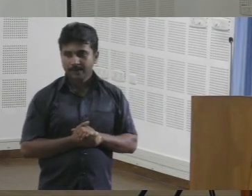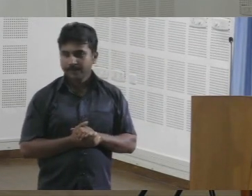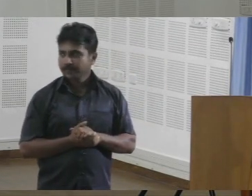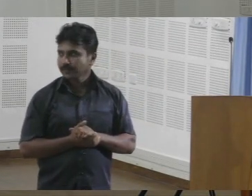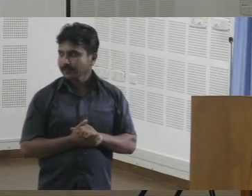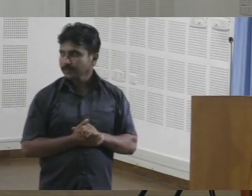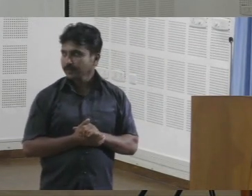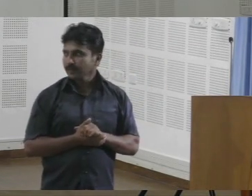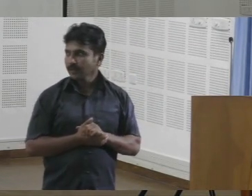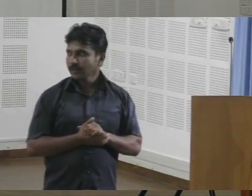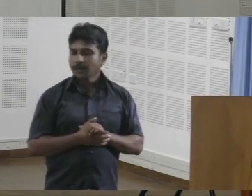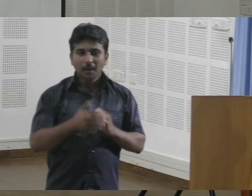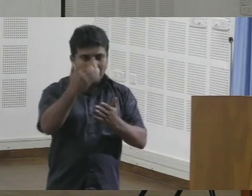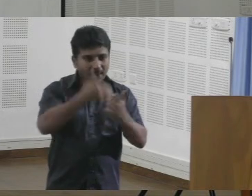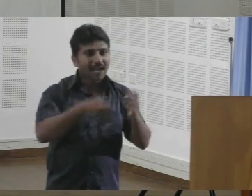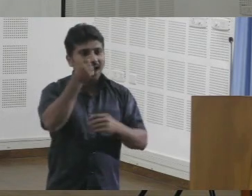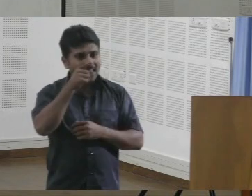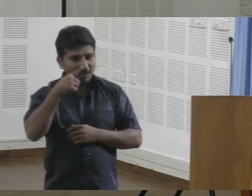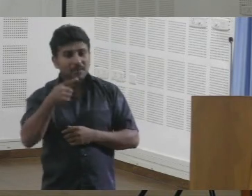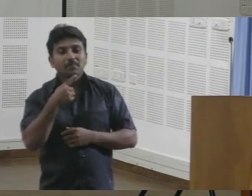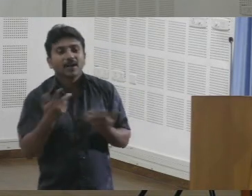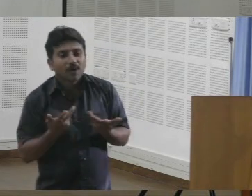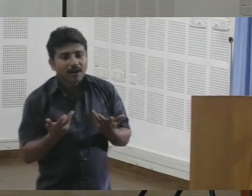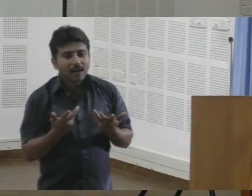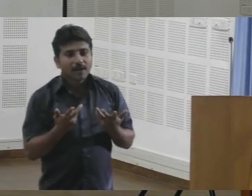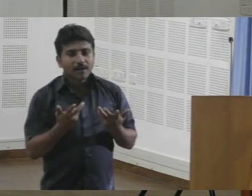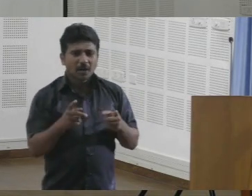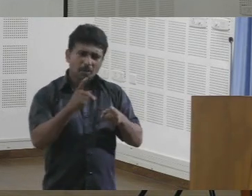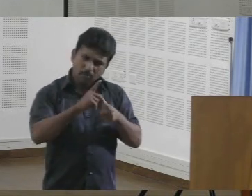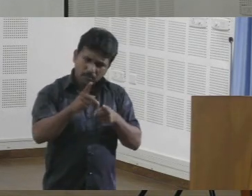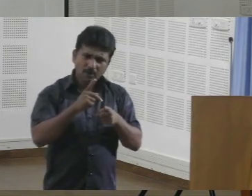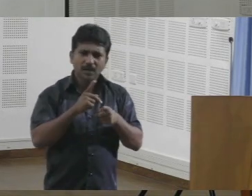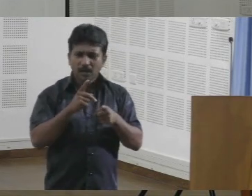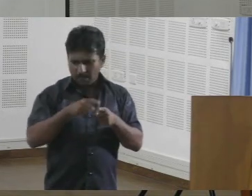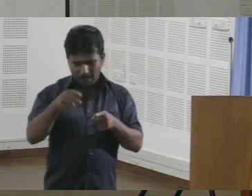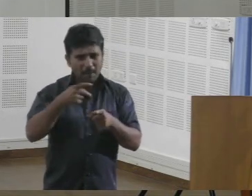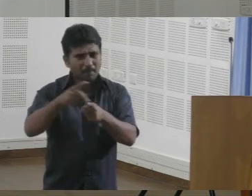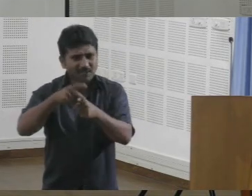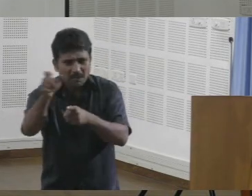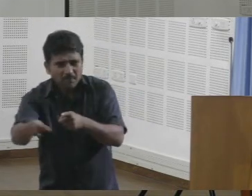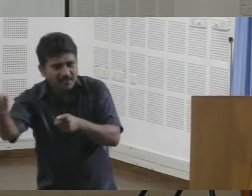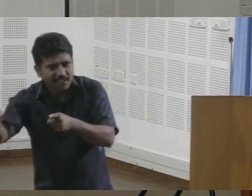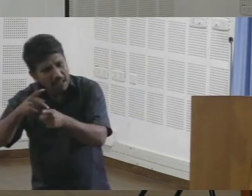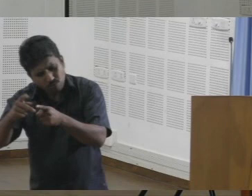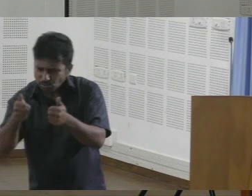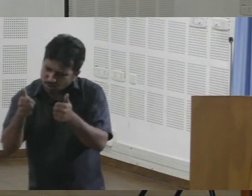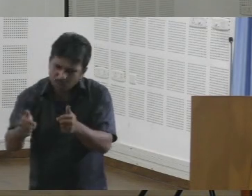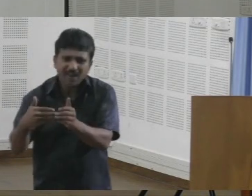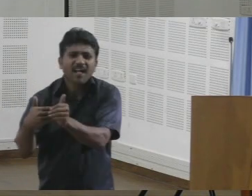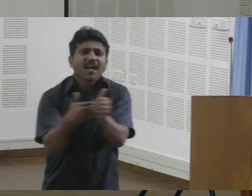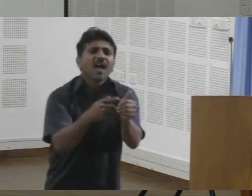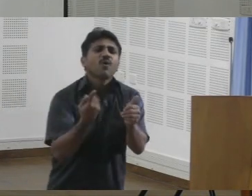എനിക്ക് ബാക്കി പാരൻസിനോട് ഇതാ പറയാനുള്ളത്, പ്രൊഫഷണൽസൊക്കെ ട്രെയിൻഡ് എക്സ്പേർട്സ് ആണ്, അവർ ഗൈഡ് ചെയ്യുമ്പോൾ അത് ട്രൈ